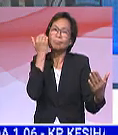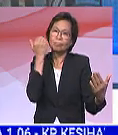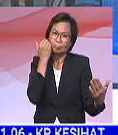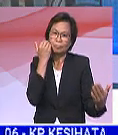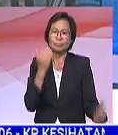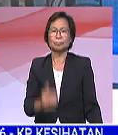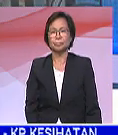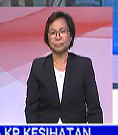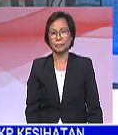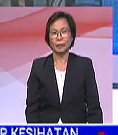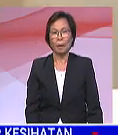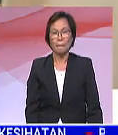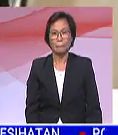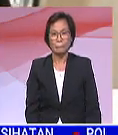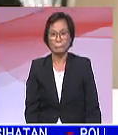ariffin Ismail